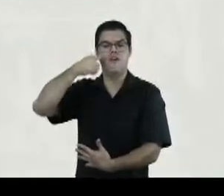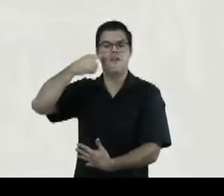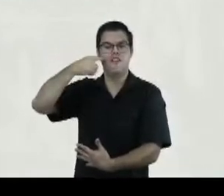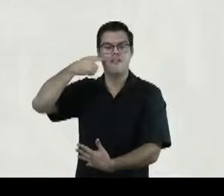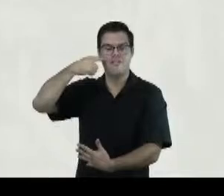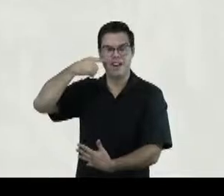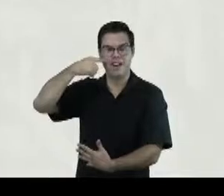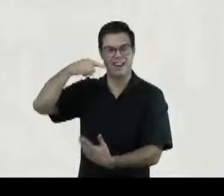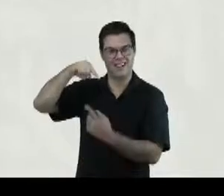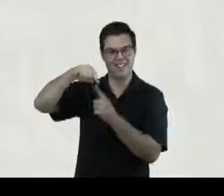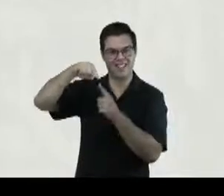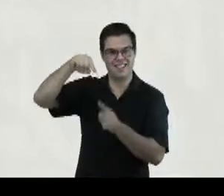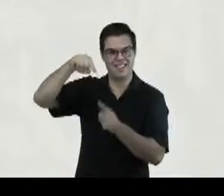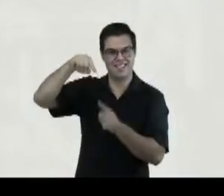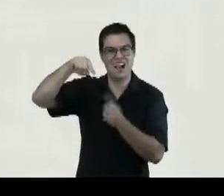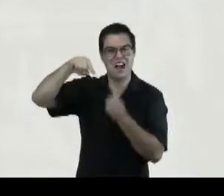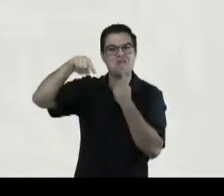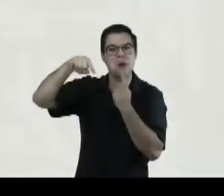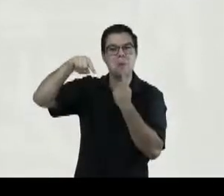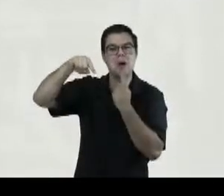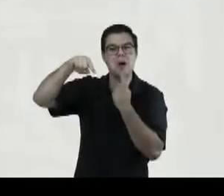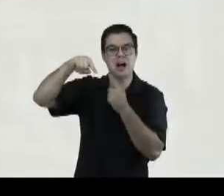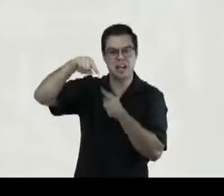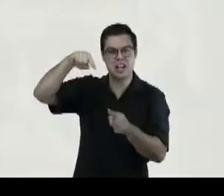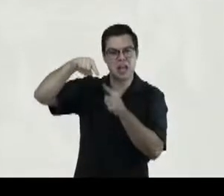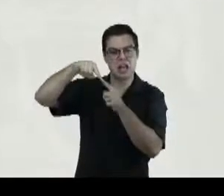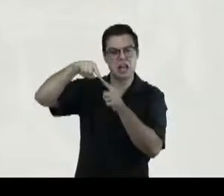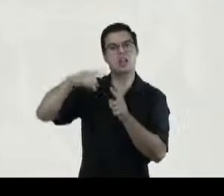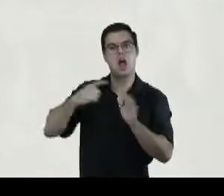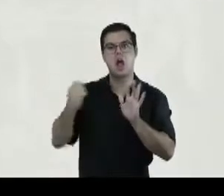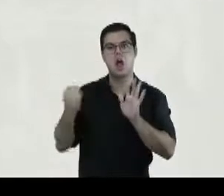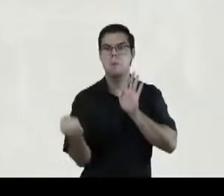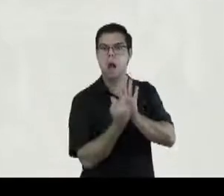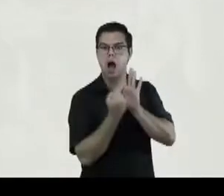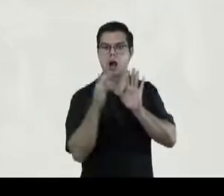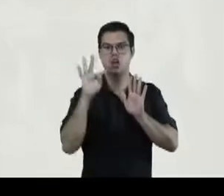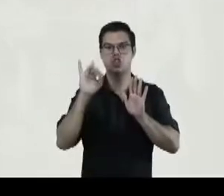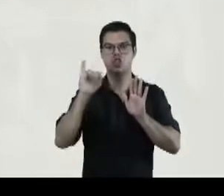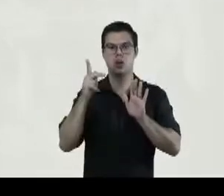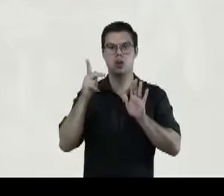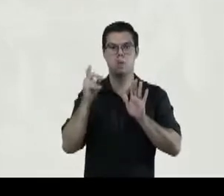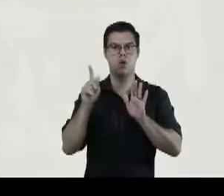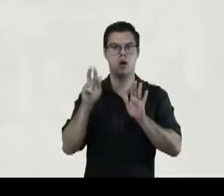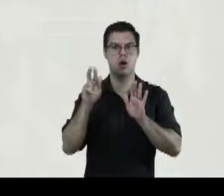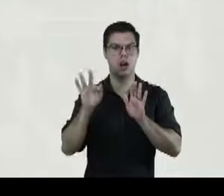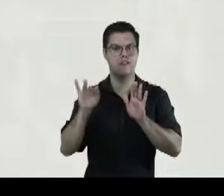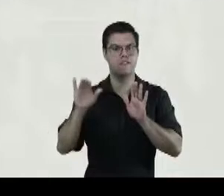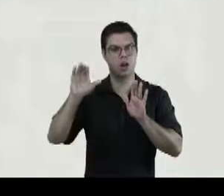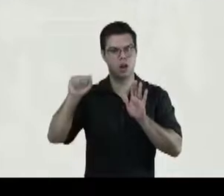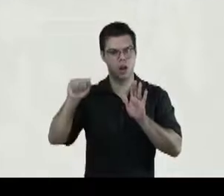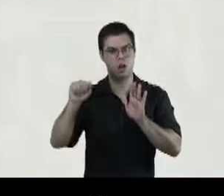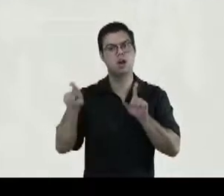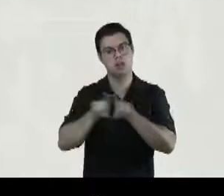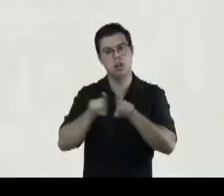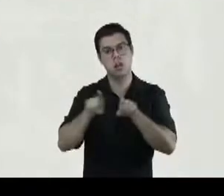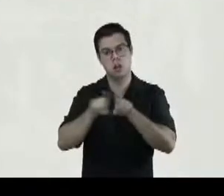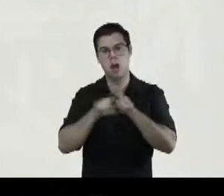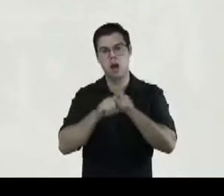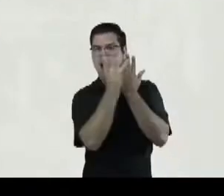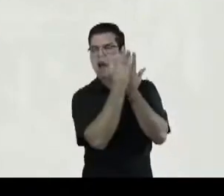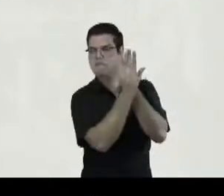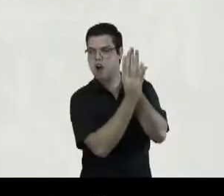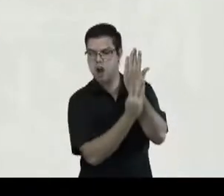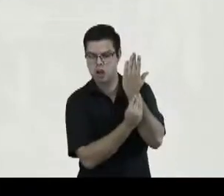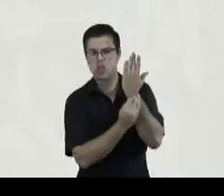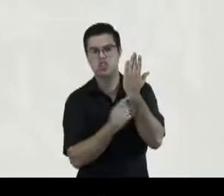voyez là les marques typographiques et vous voyez plus bas les références bibliographiques. Donc, vous pouvez